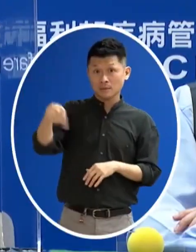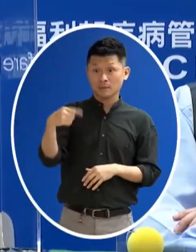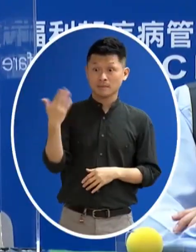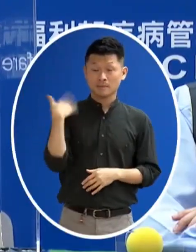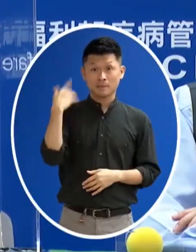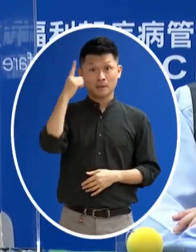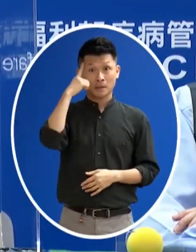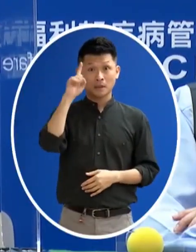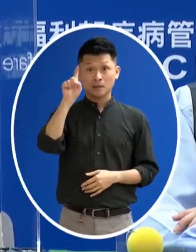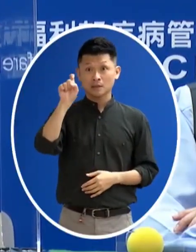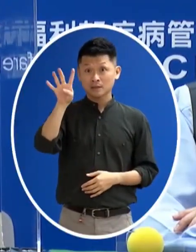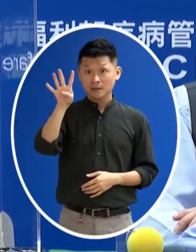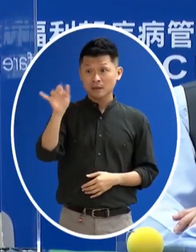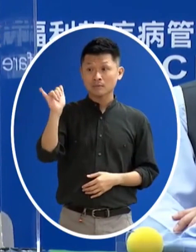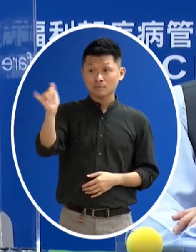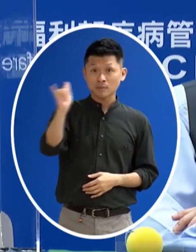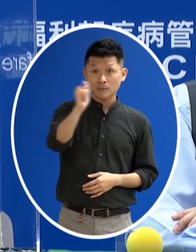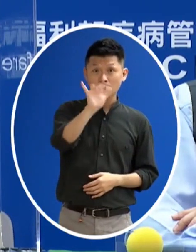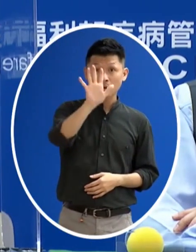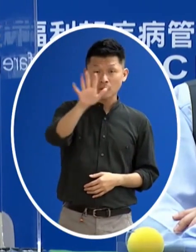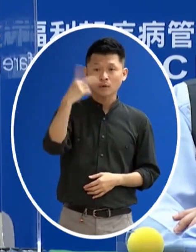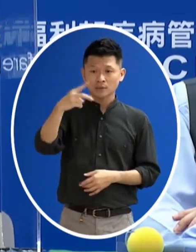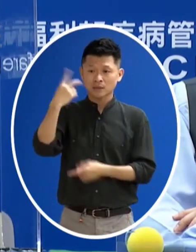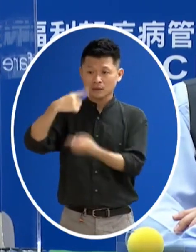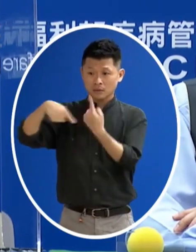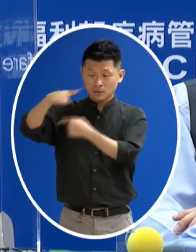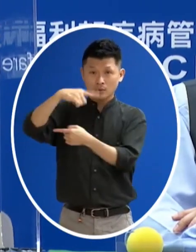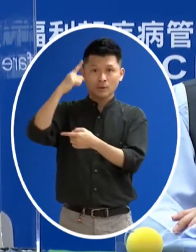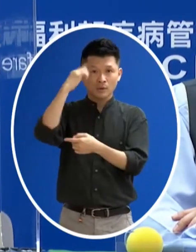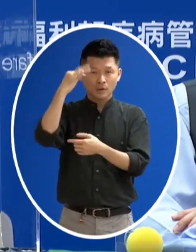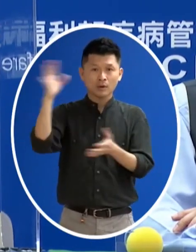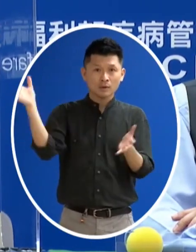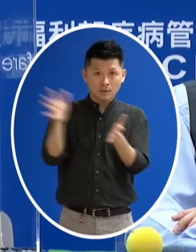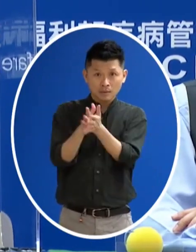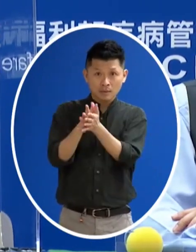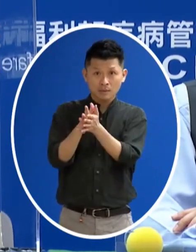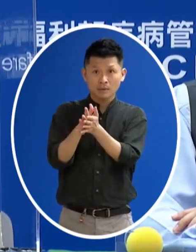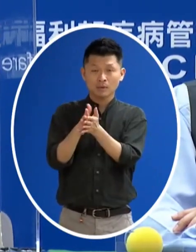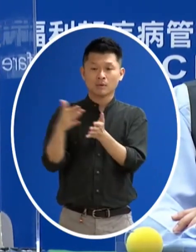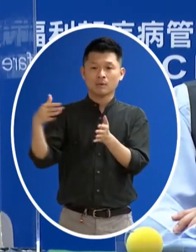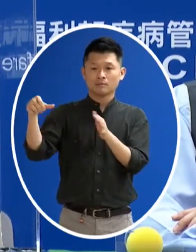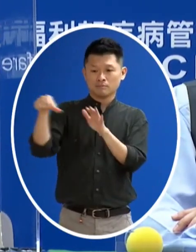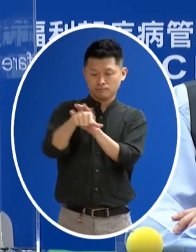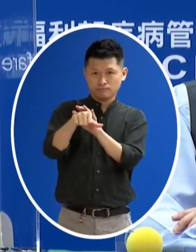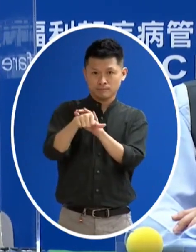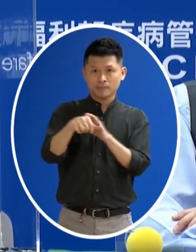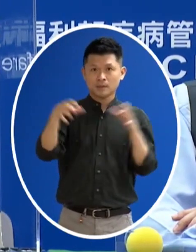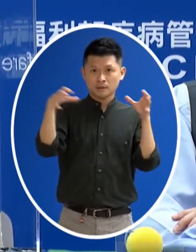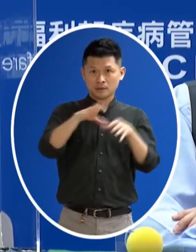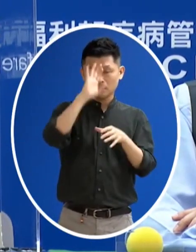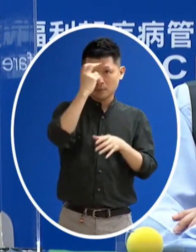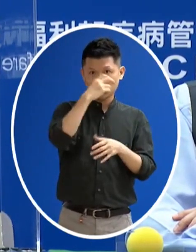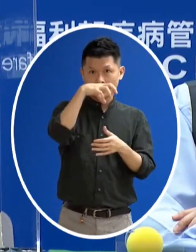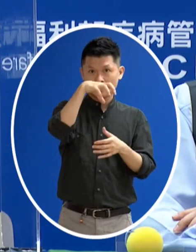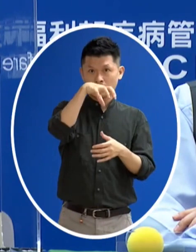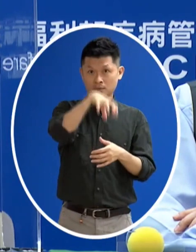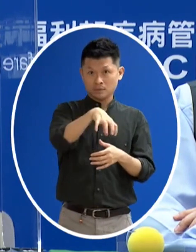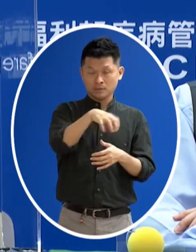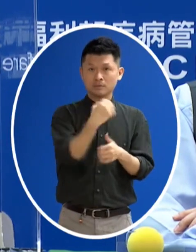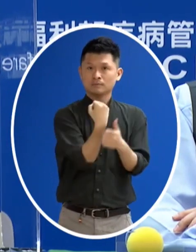14天的旅游史含转机，那就在进去一定要在我们的集中检疫所集中检疫